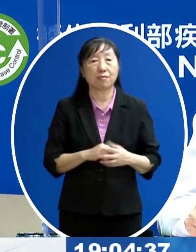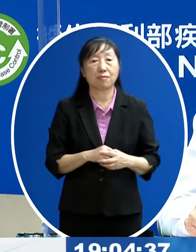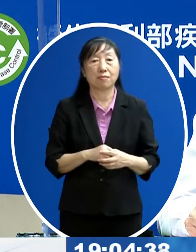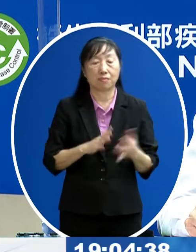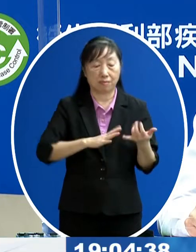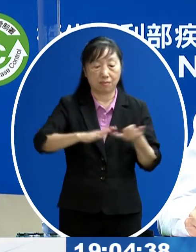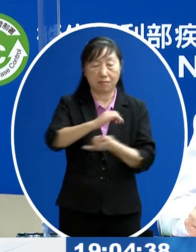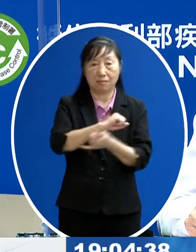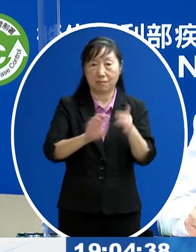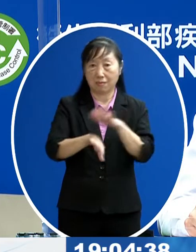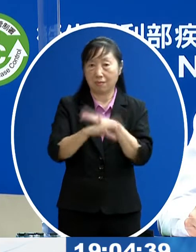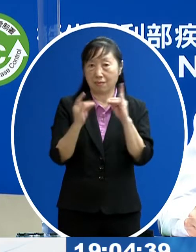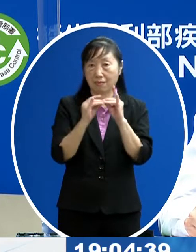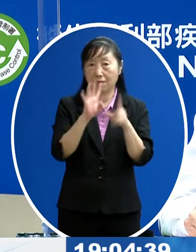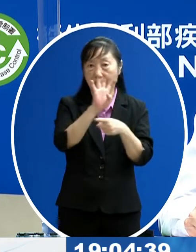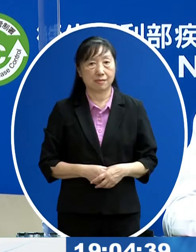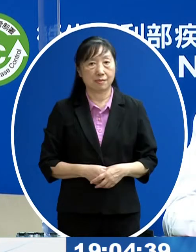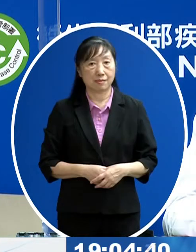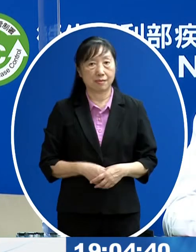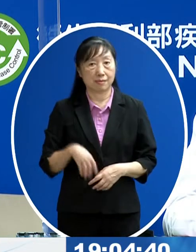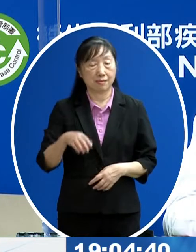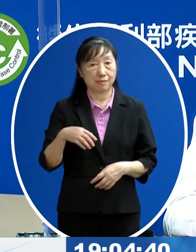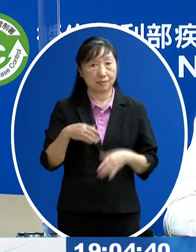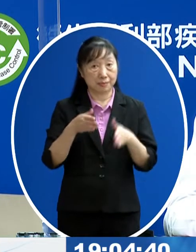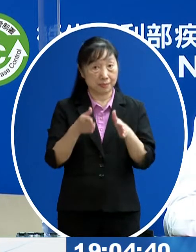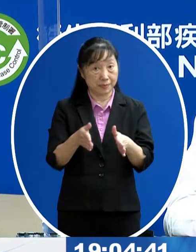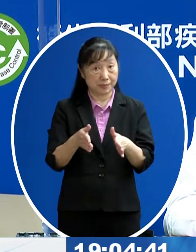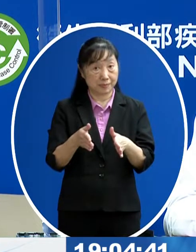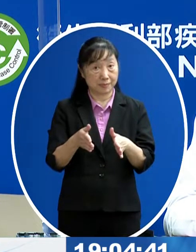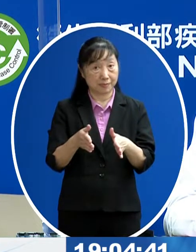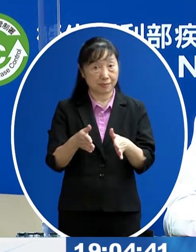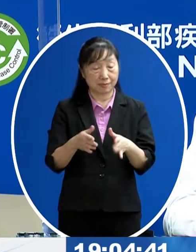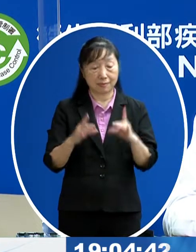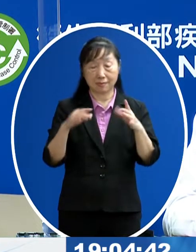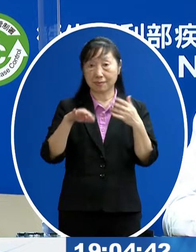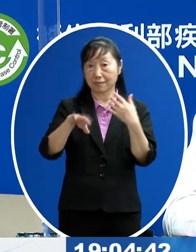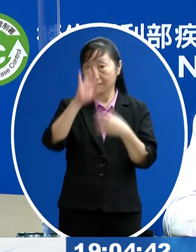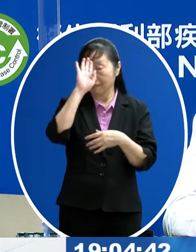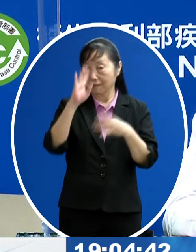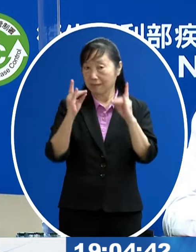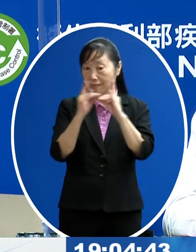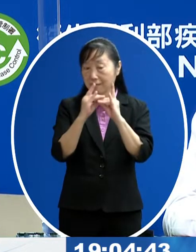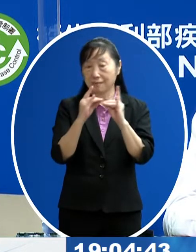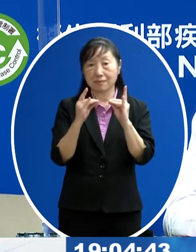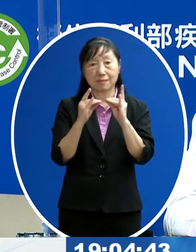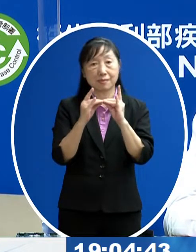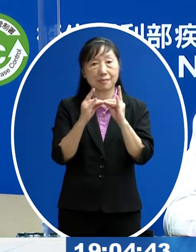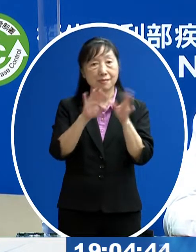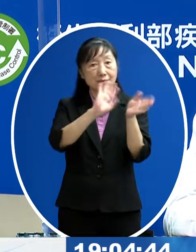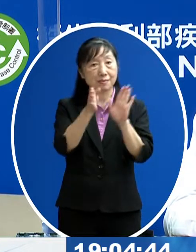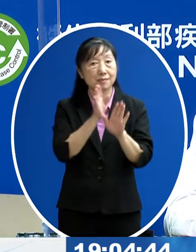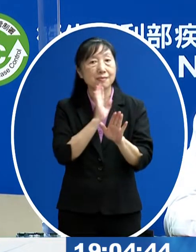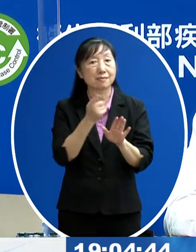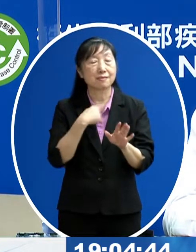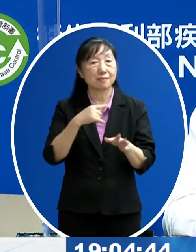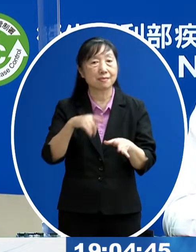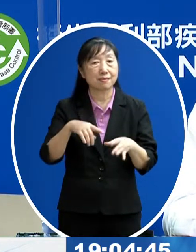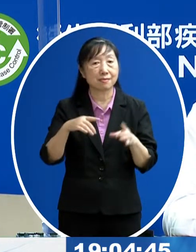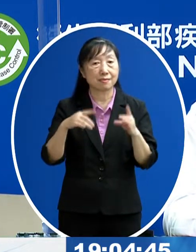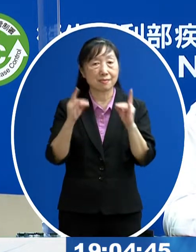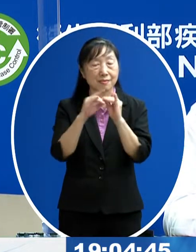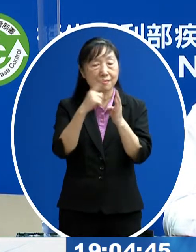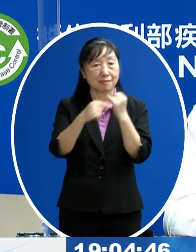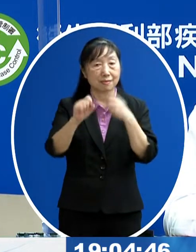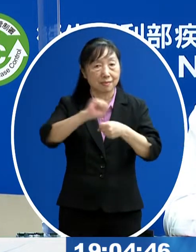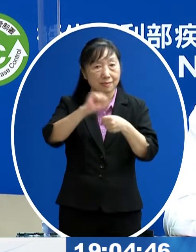对，全国现在的空床率是3.2，整体的病床现在目前还是病床数有增加，那使